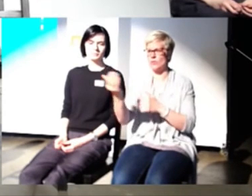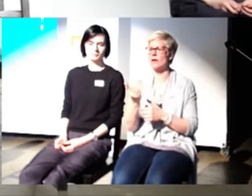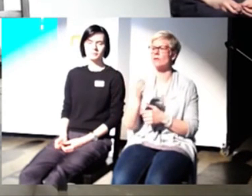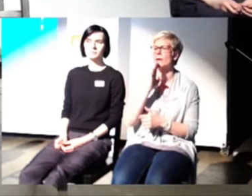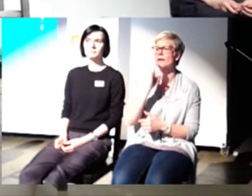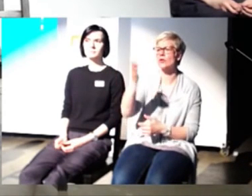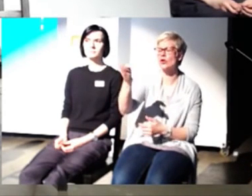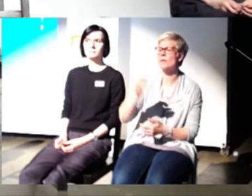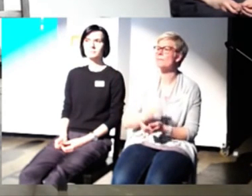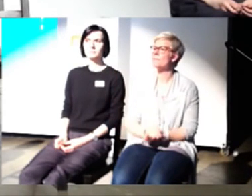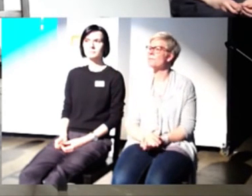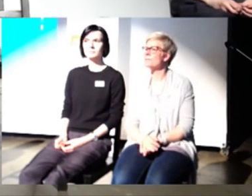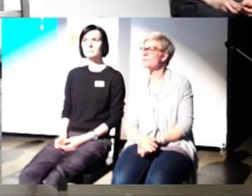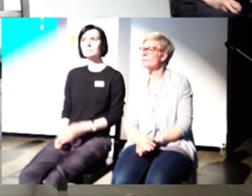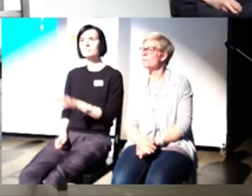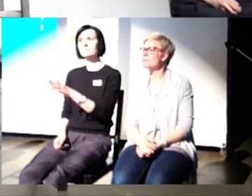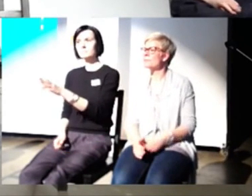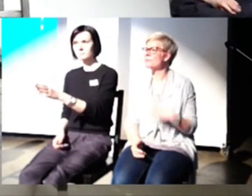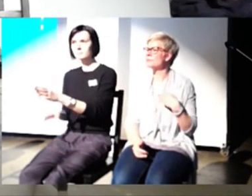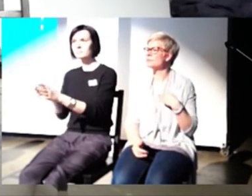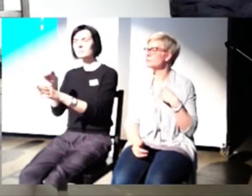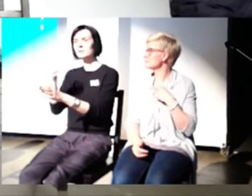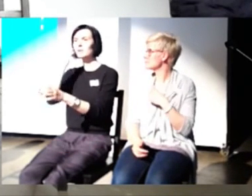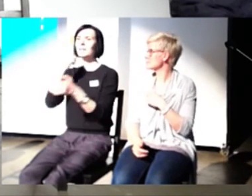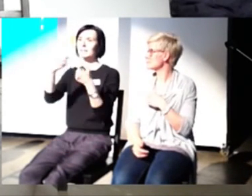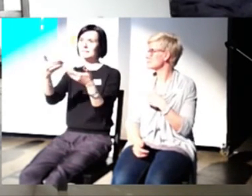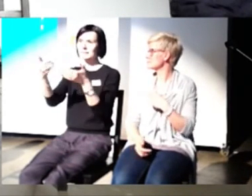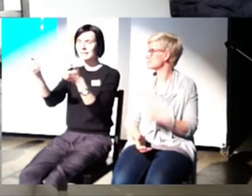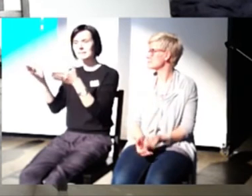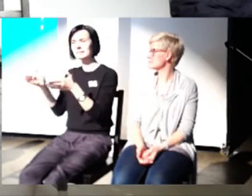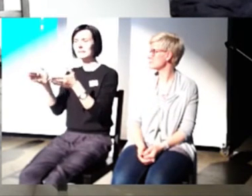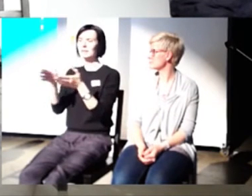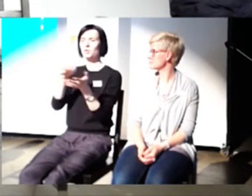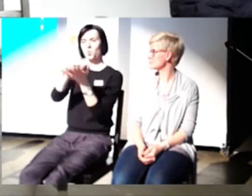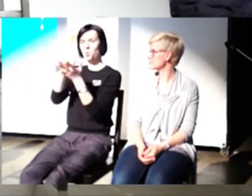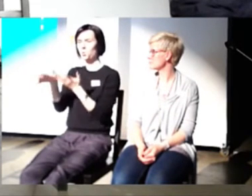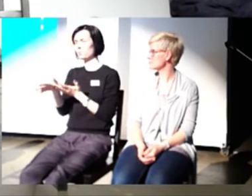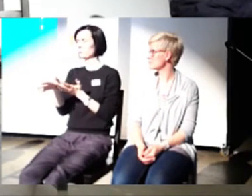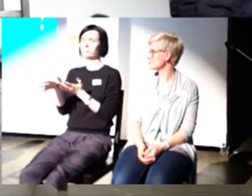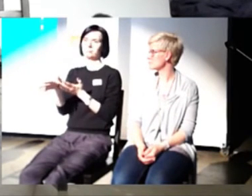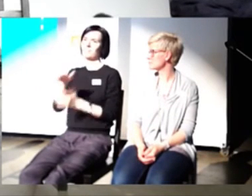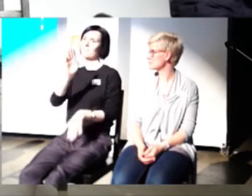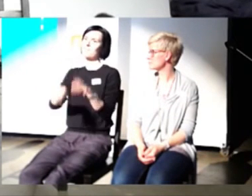no, nehän vaihteli tosi paljon ne residenssien kulut taiteilijalle,